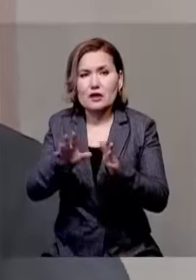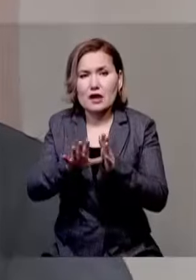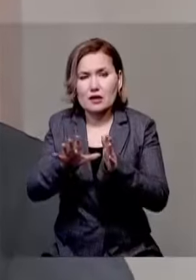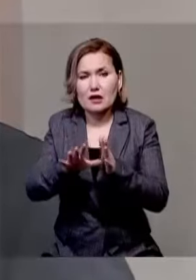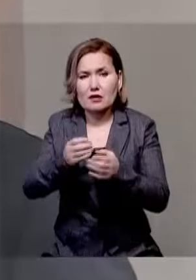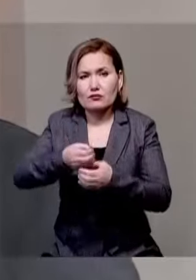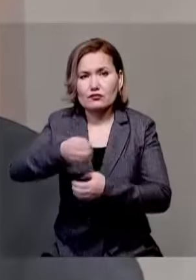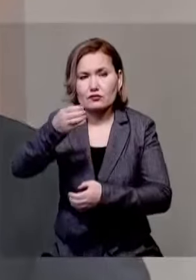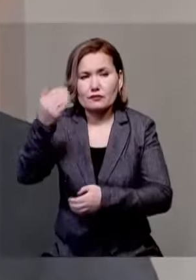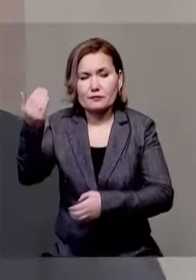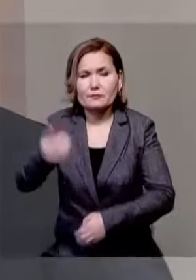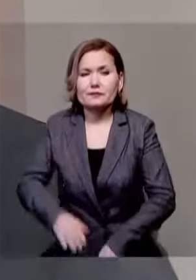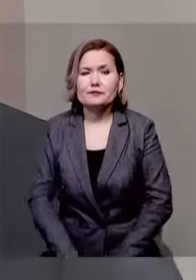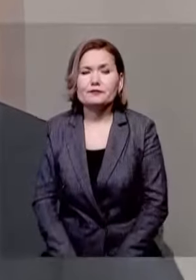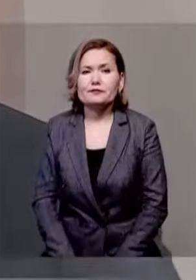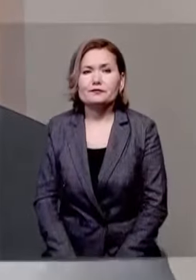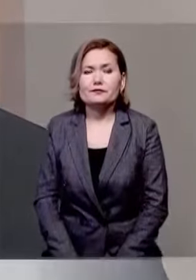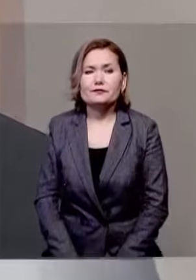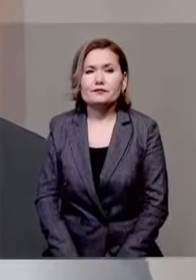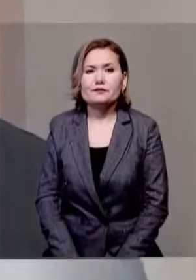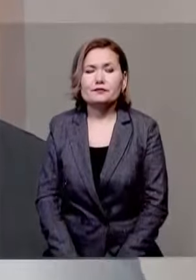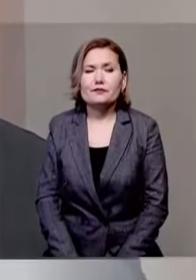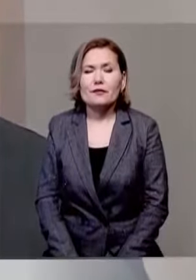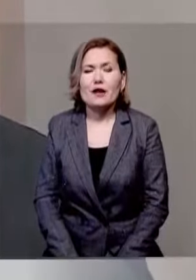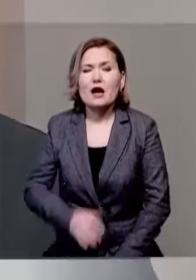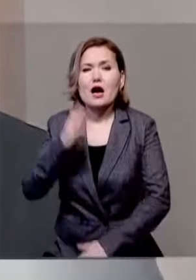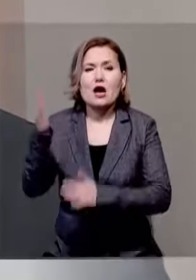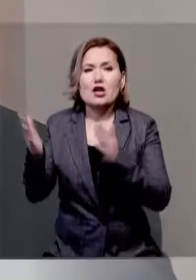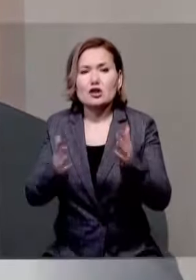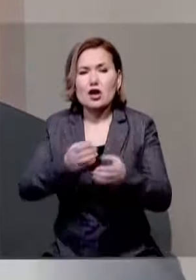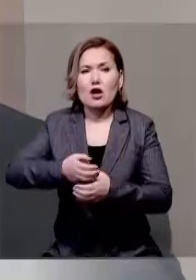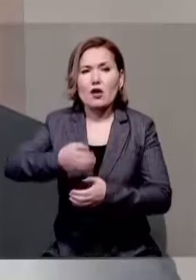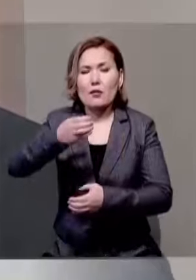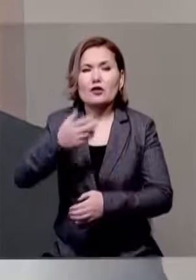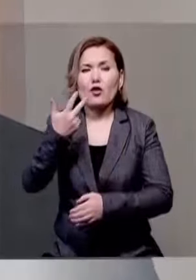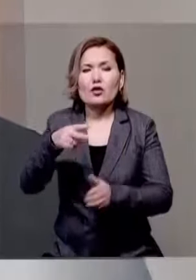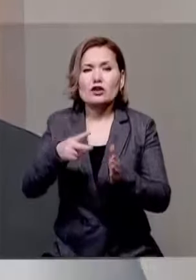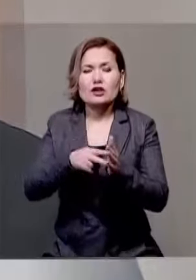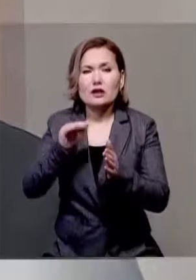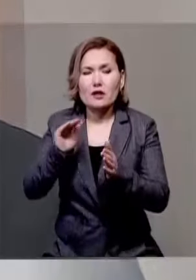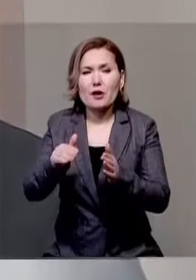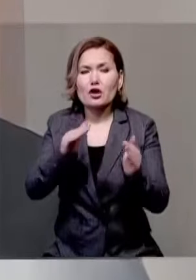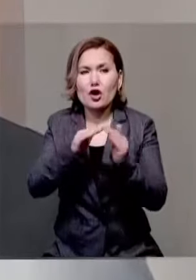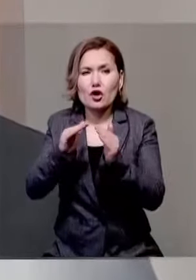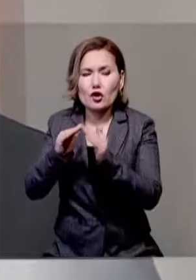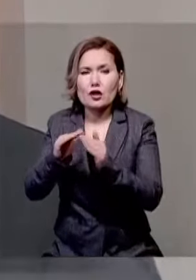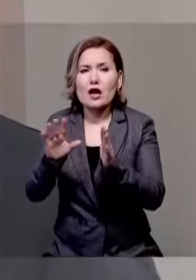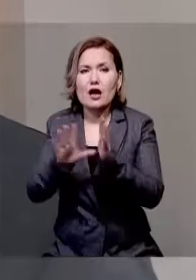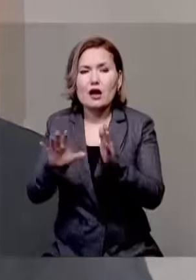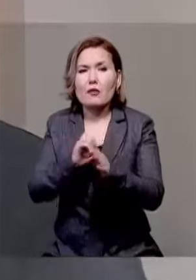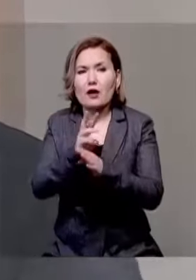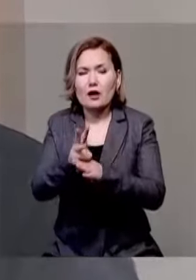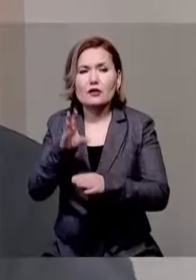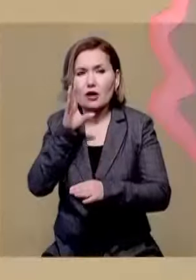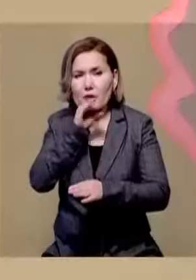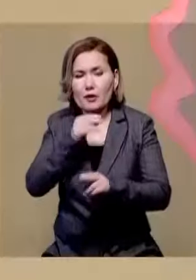Она способна обеспечить порядка 37 тысяч. Жел турбиналары 37 мың үй шаруашылығын электрқуатымен қамтамасыз етуге